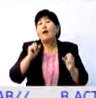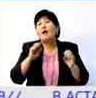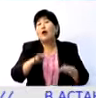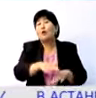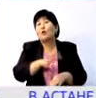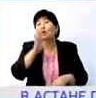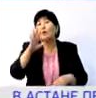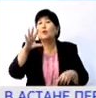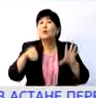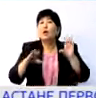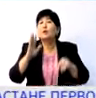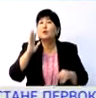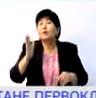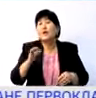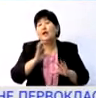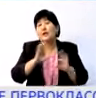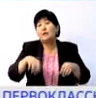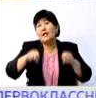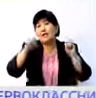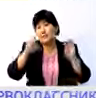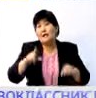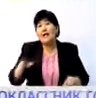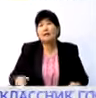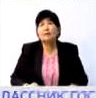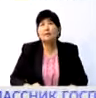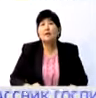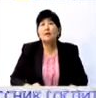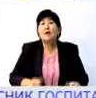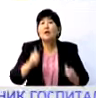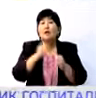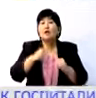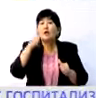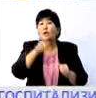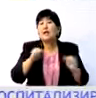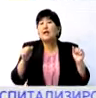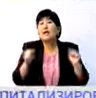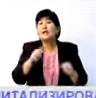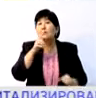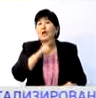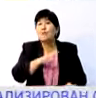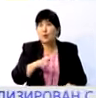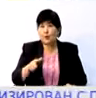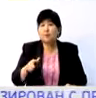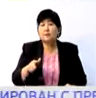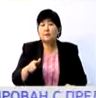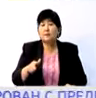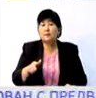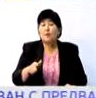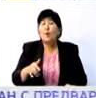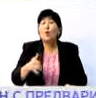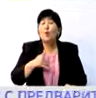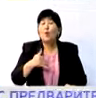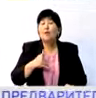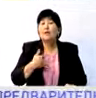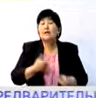долго продолжится отключение? Комментарий специалиста. Ежегодно зимний период у нас